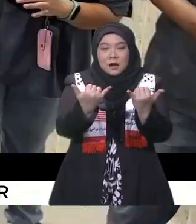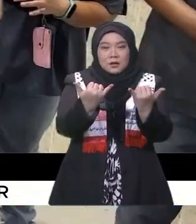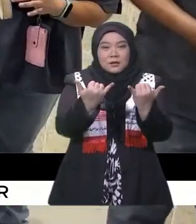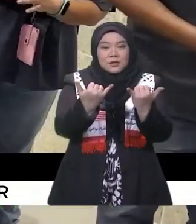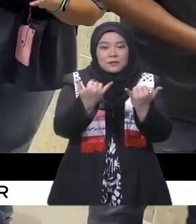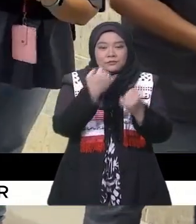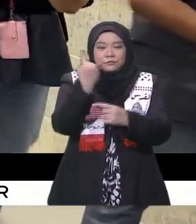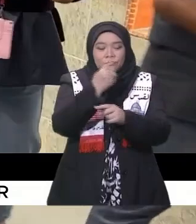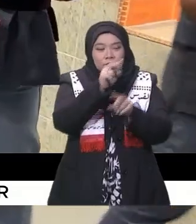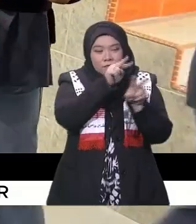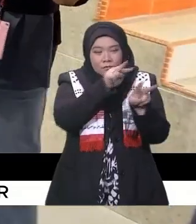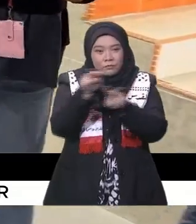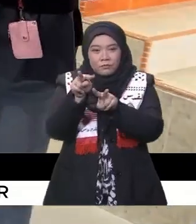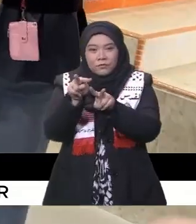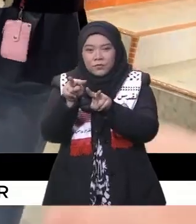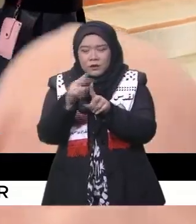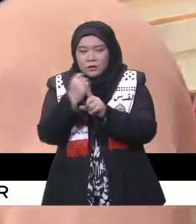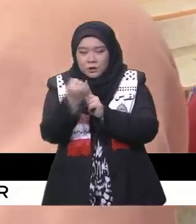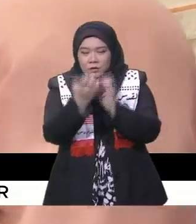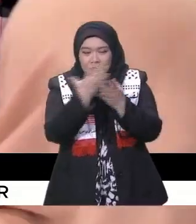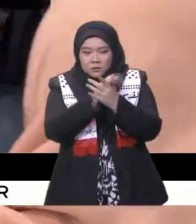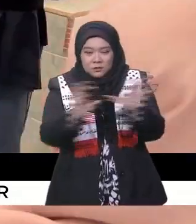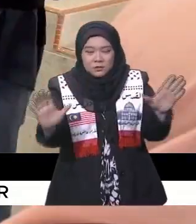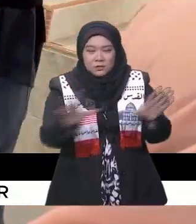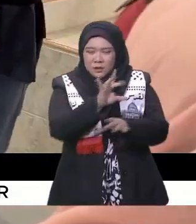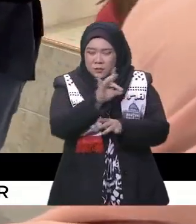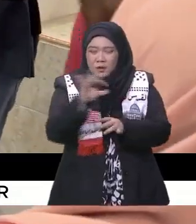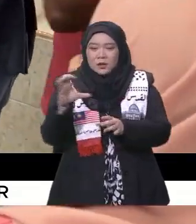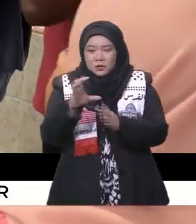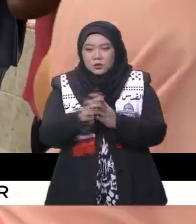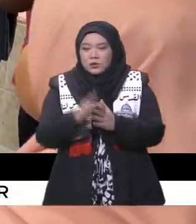sentiasa memantau keadaan keselamatan lebih 800 anggota Malbat